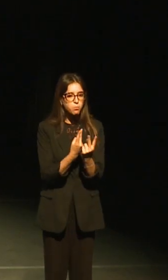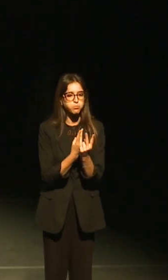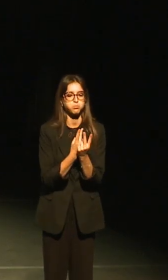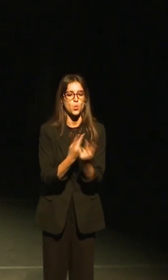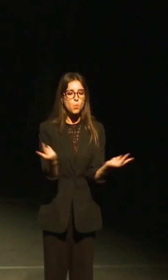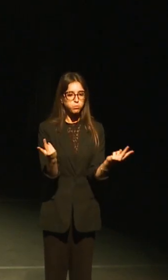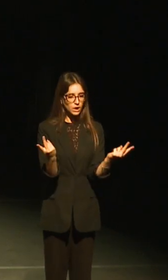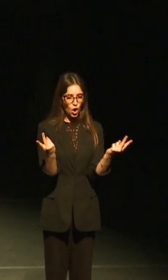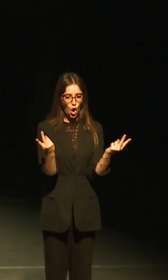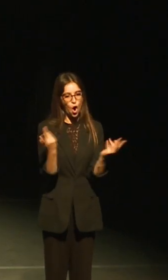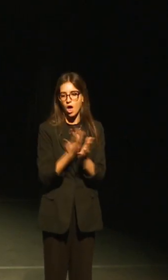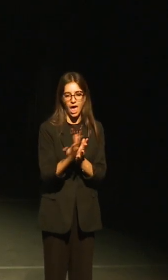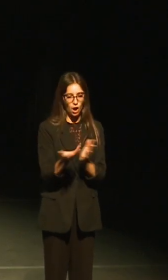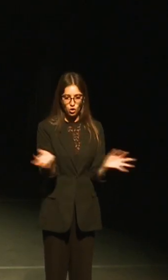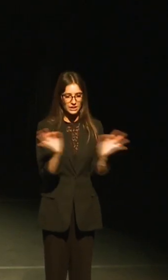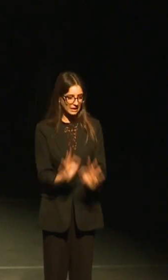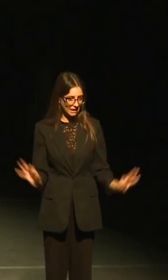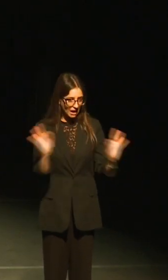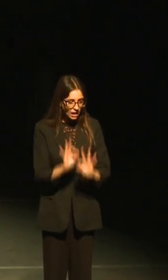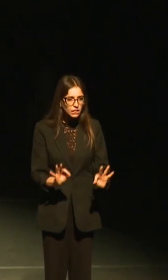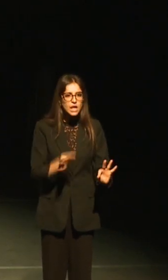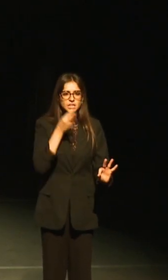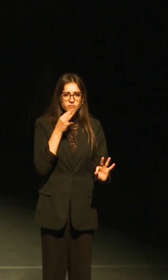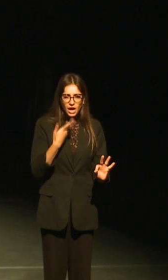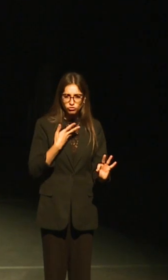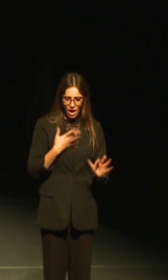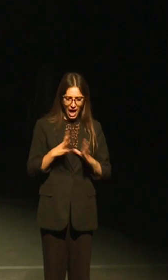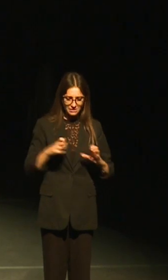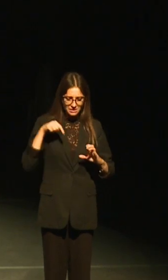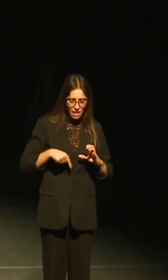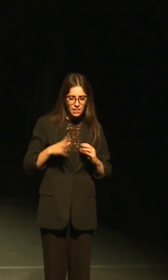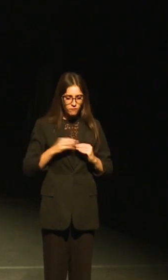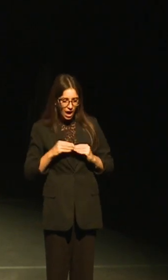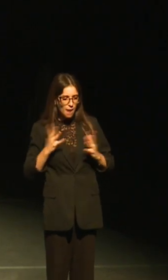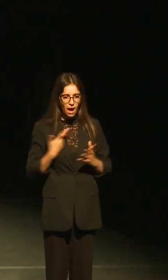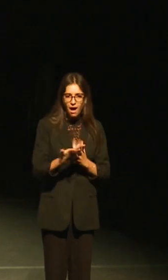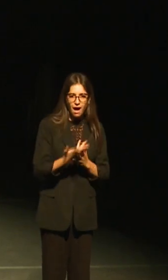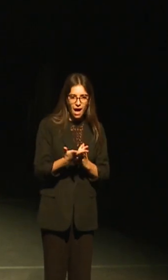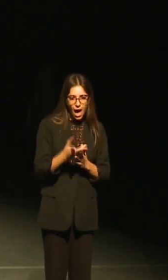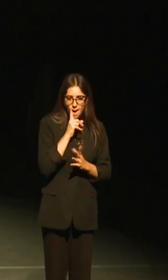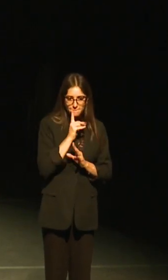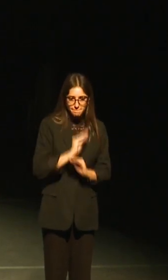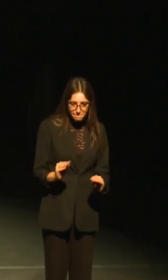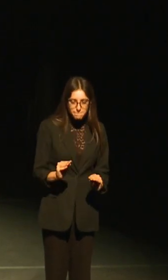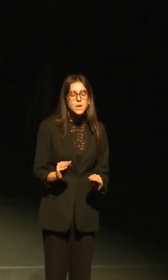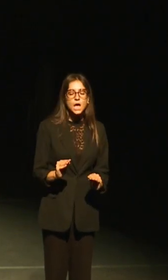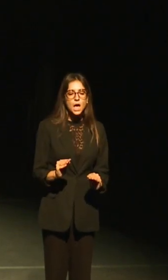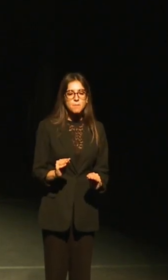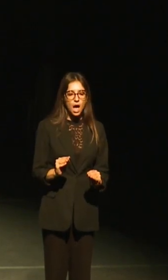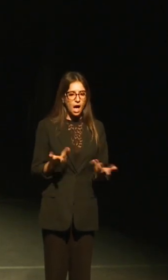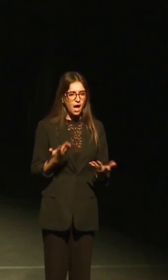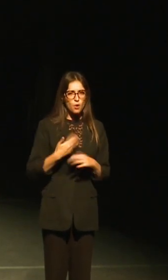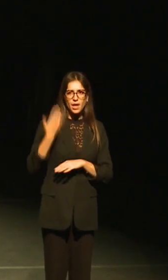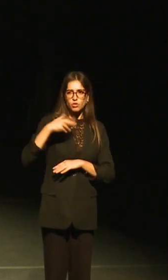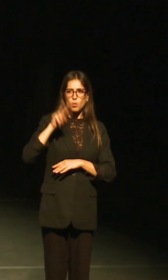stigma era tale da dire io lo faccio ma di nascosto e in quel momento la legge sulle unioni civili sembrava una cosa lontanissima parliamo